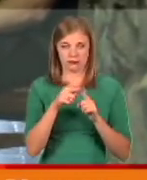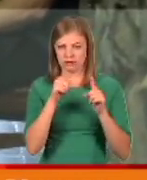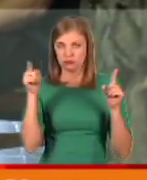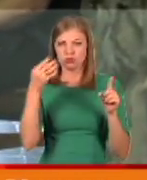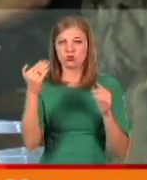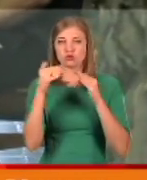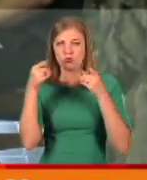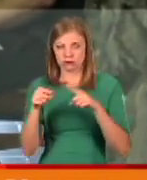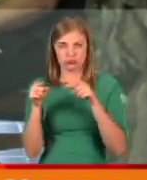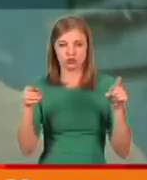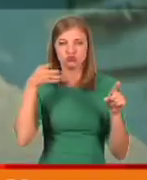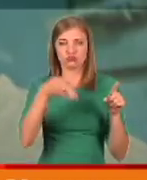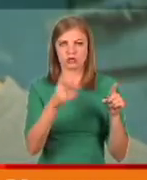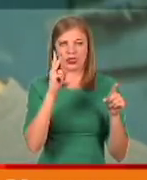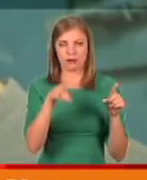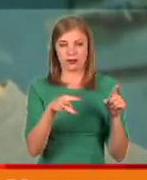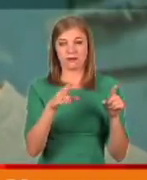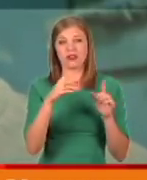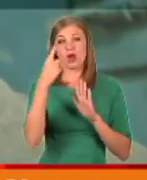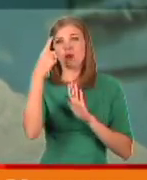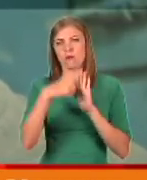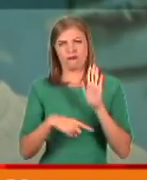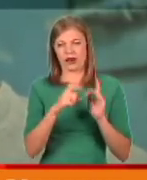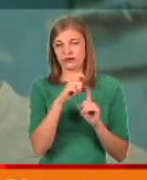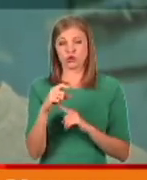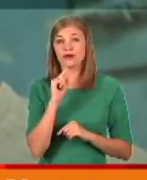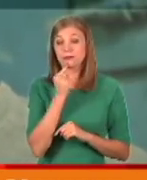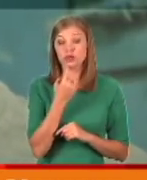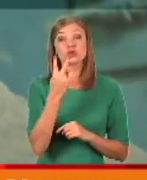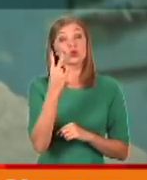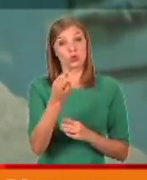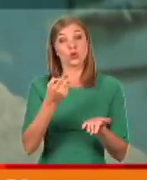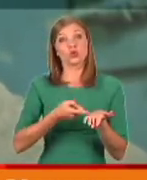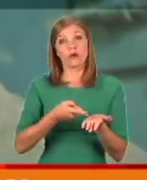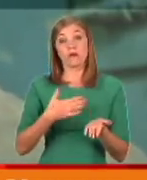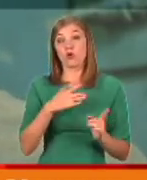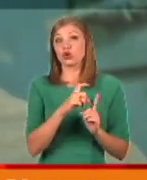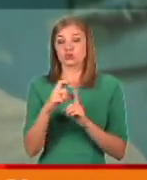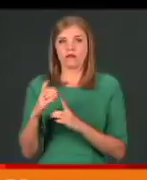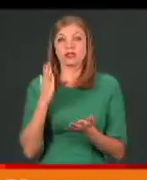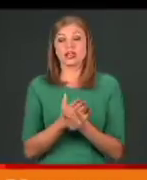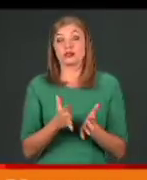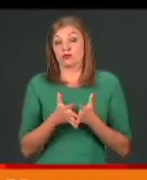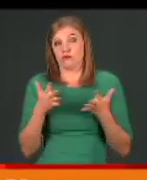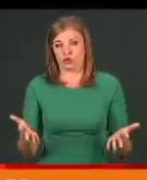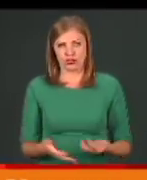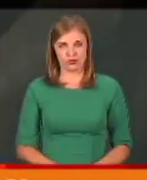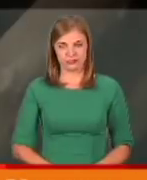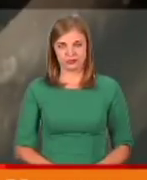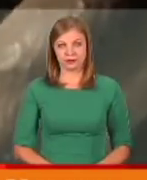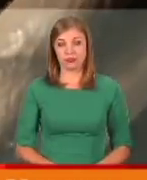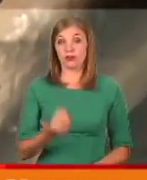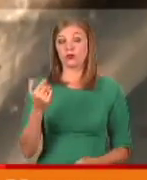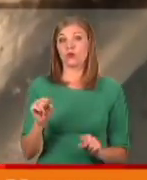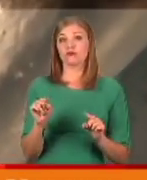4000 километров? Поверить в мои слова тяжело, но доказательств моих слов есть гораздо больше.